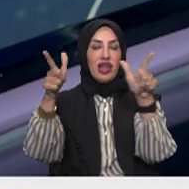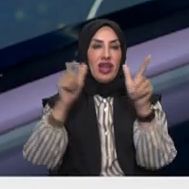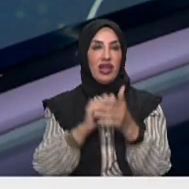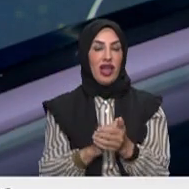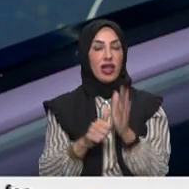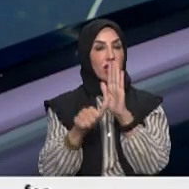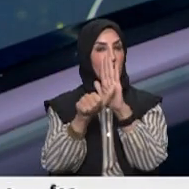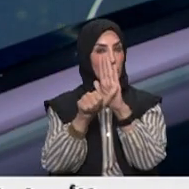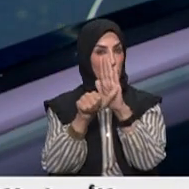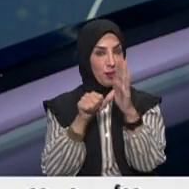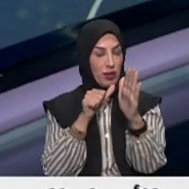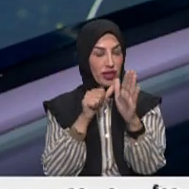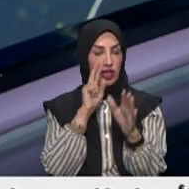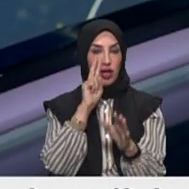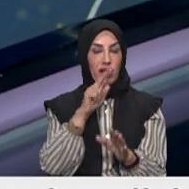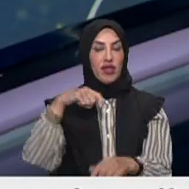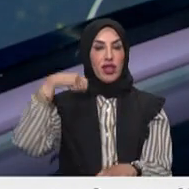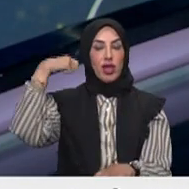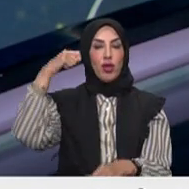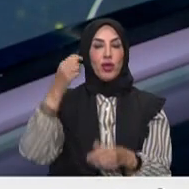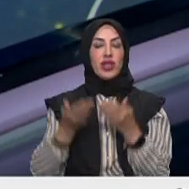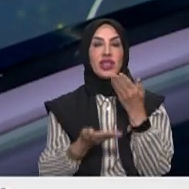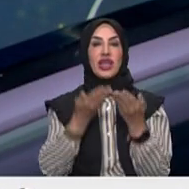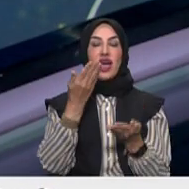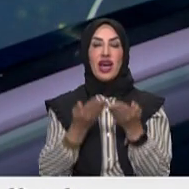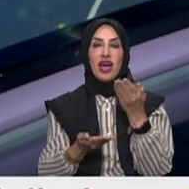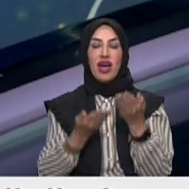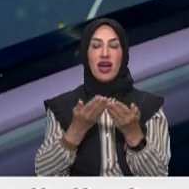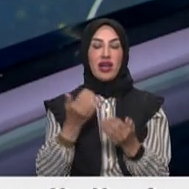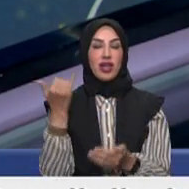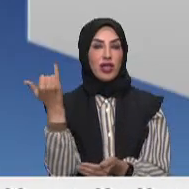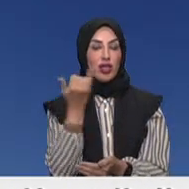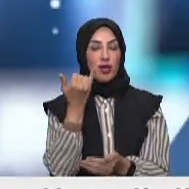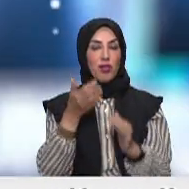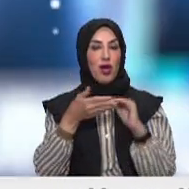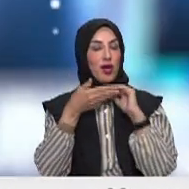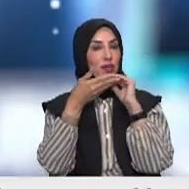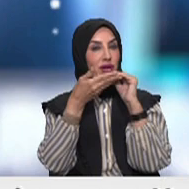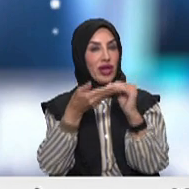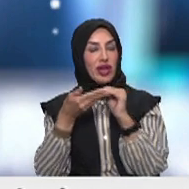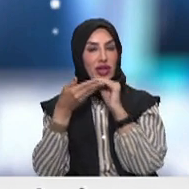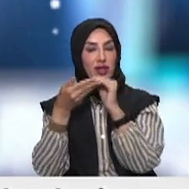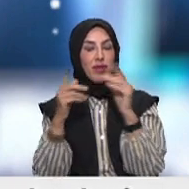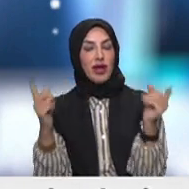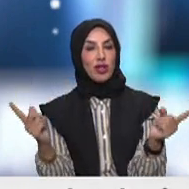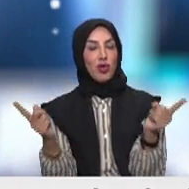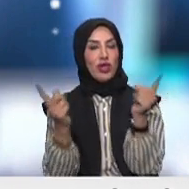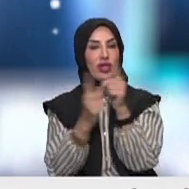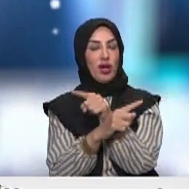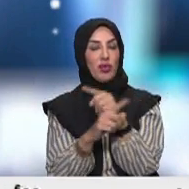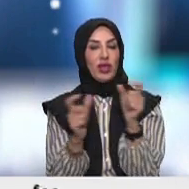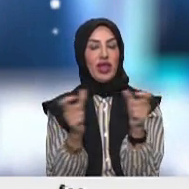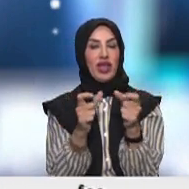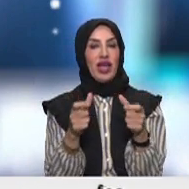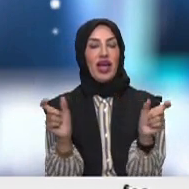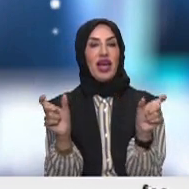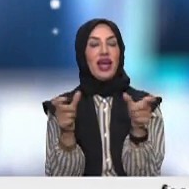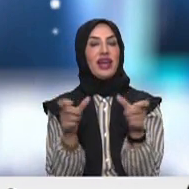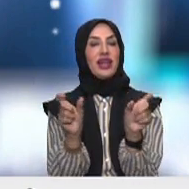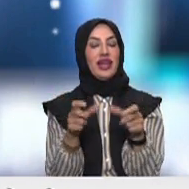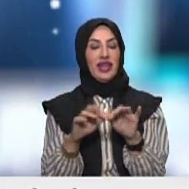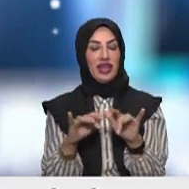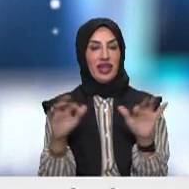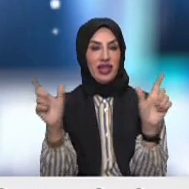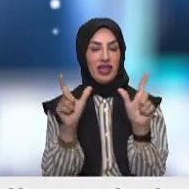انطلاقا من رؤيه وزاره الماليه برفع جوده الخدمات الحكوميه وتحويلها الكترونيا اطلقت اداره